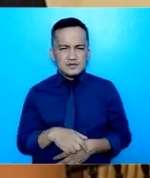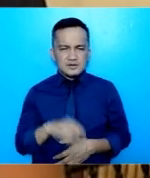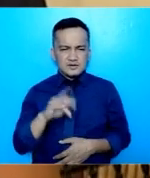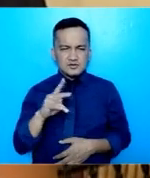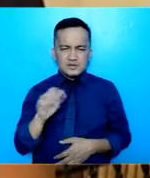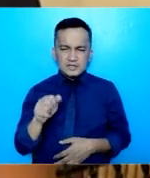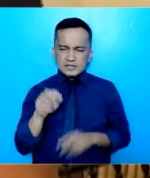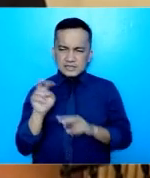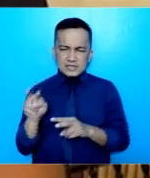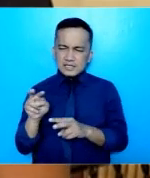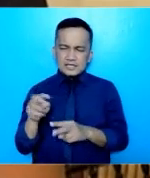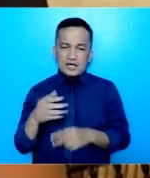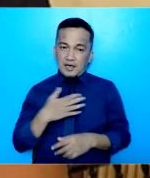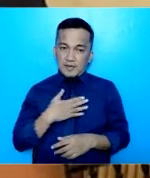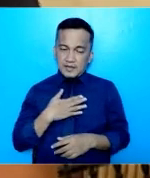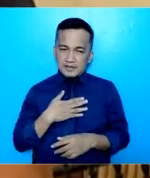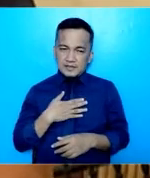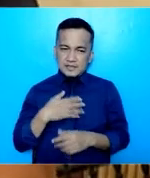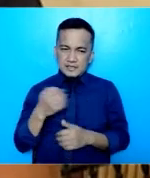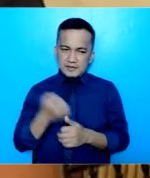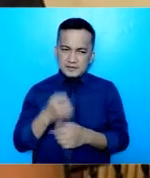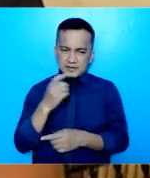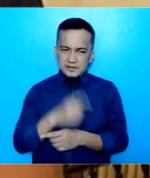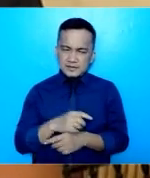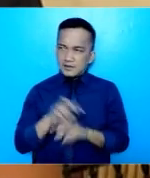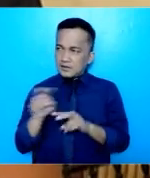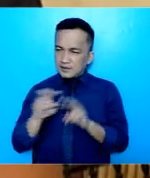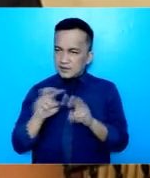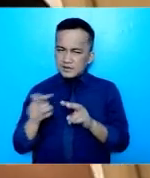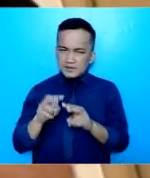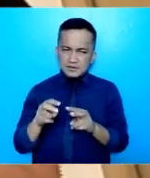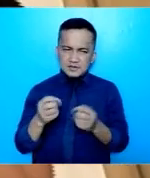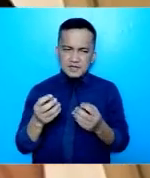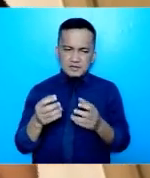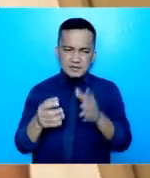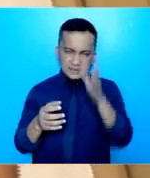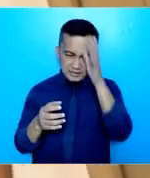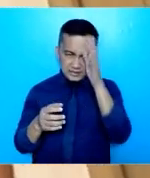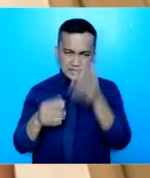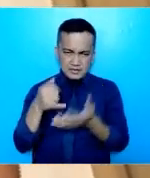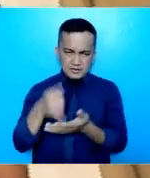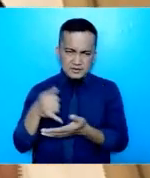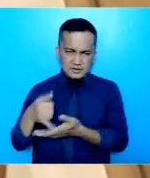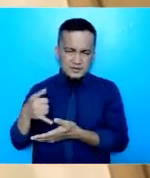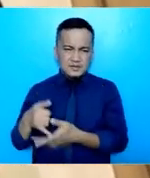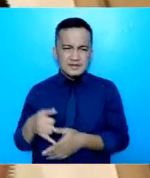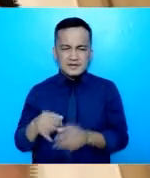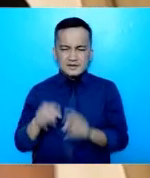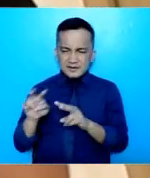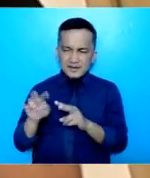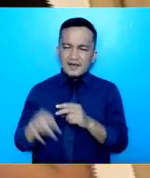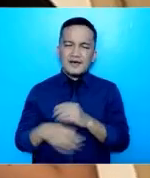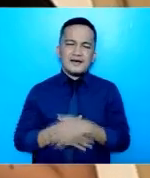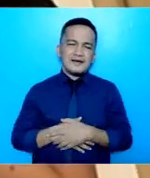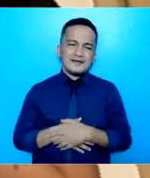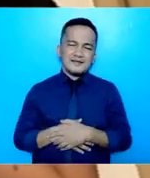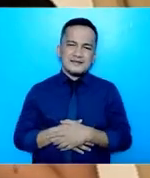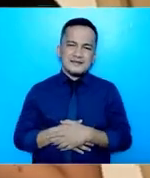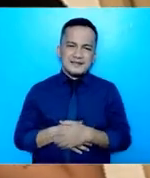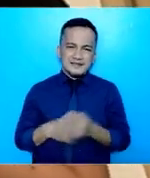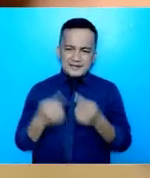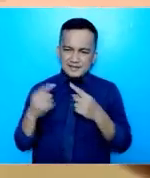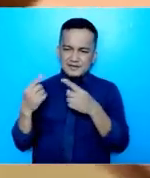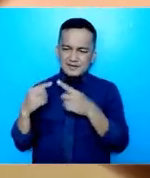that every day. Sa buhay niya nakita niya, ang daming trophy ni daddy. Diba? So pag nakita pa niya na, ay, ang dami achievements ni daddy or ni